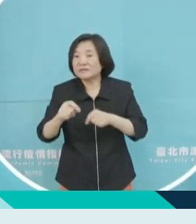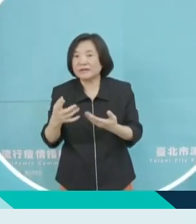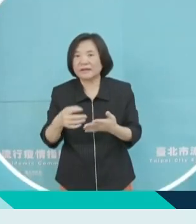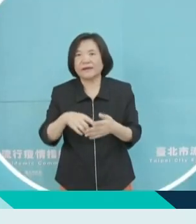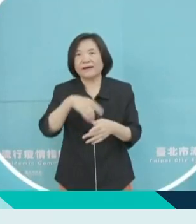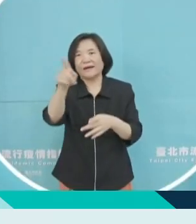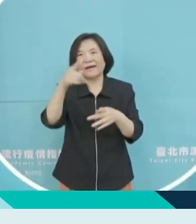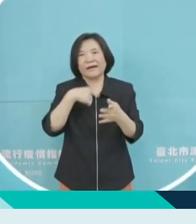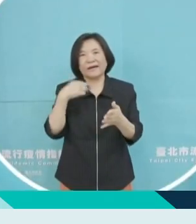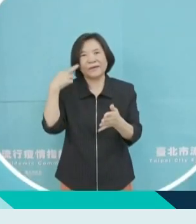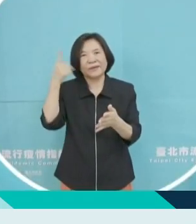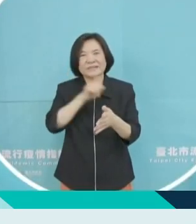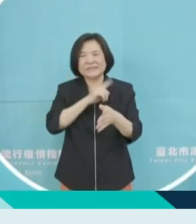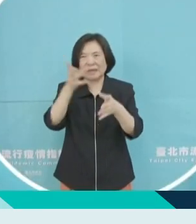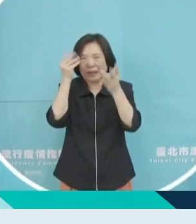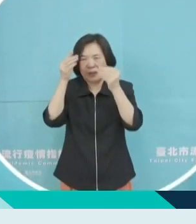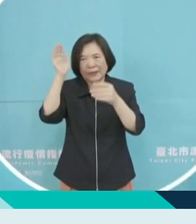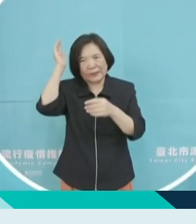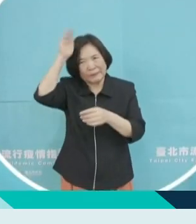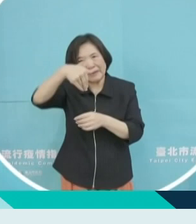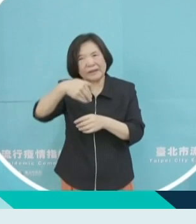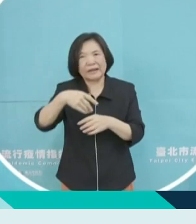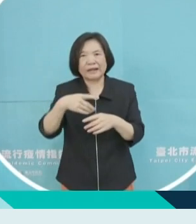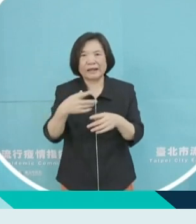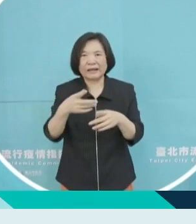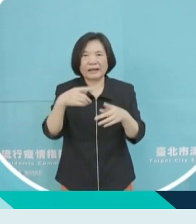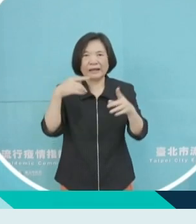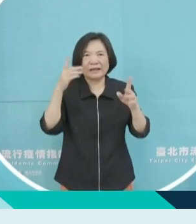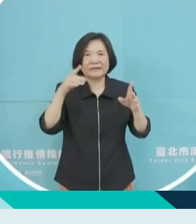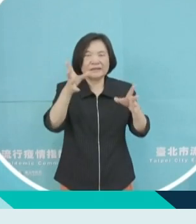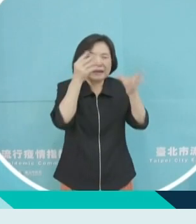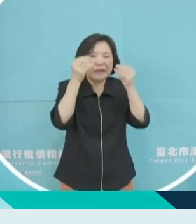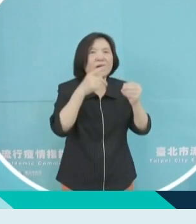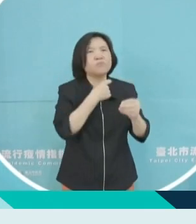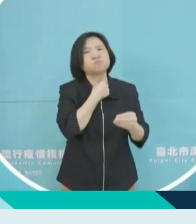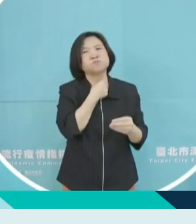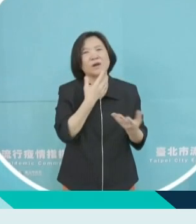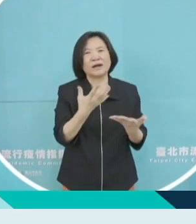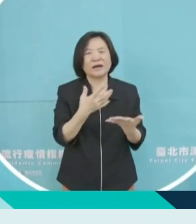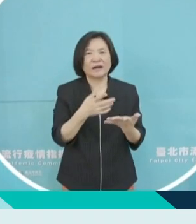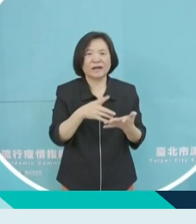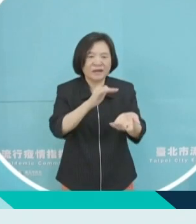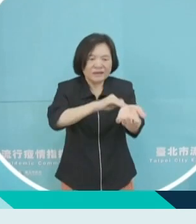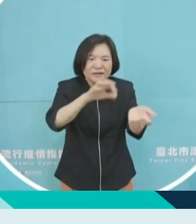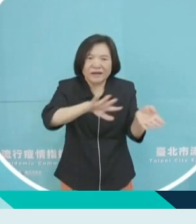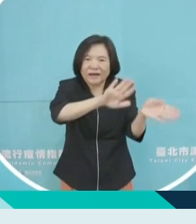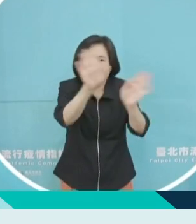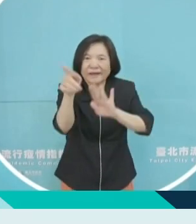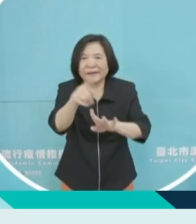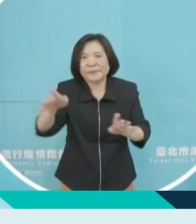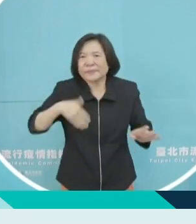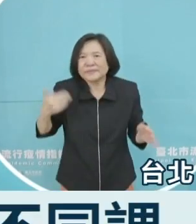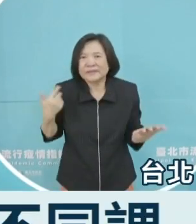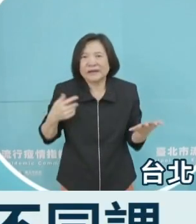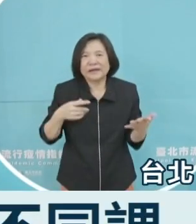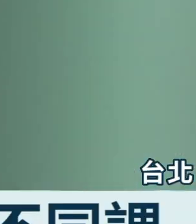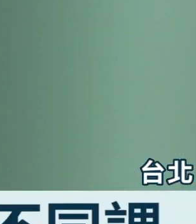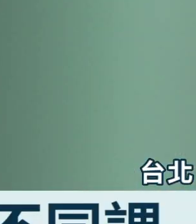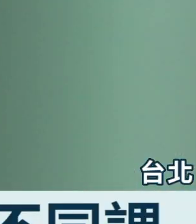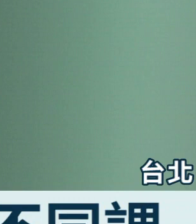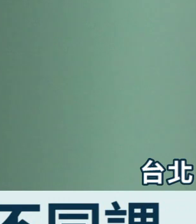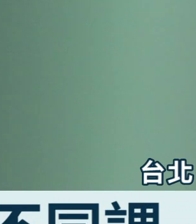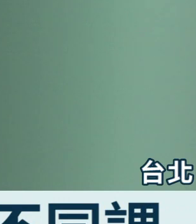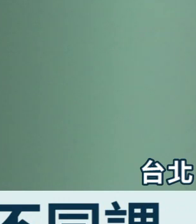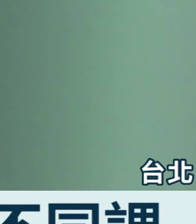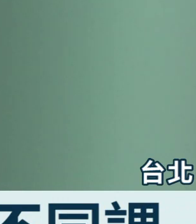有知识也要有常识人呢、啊、哦，那、啊、医疗现场怎么样，怎么会不知道呢？太奇怪了。 面对病床